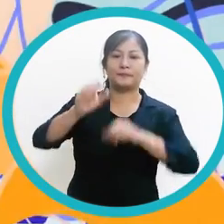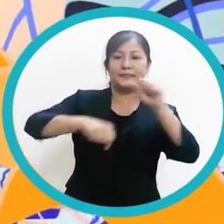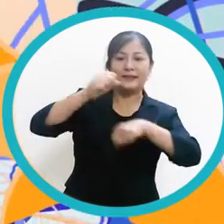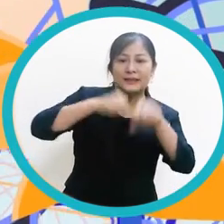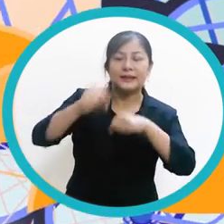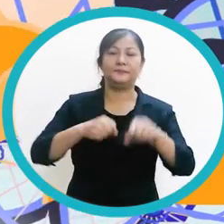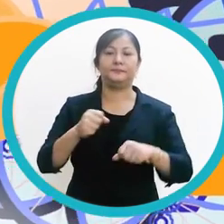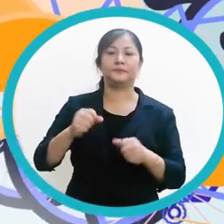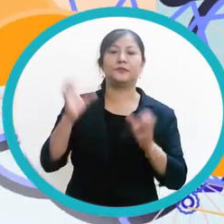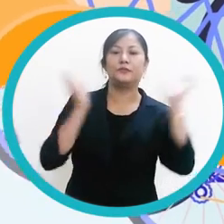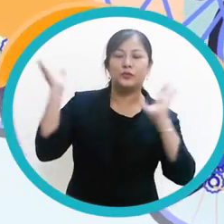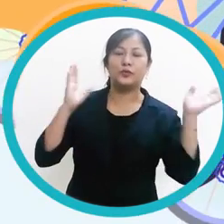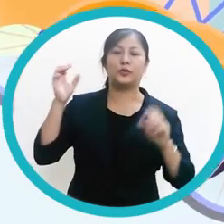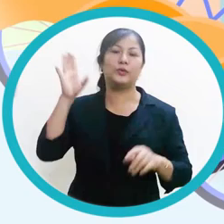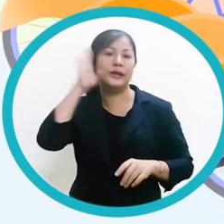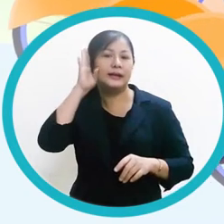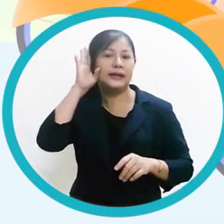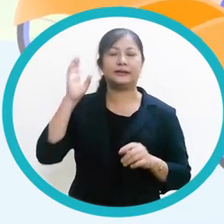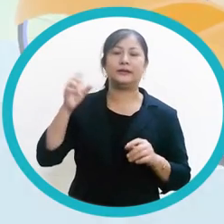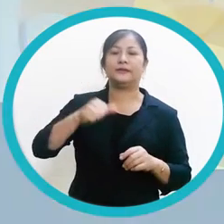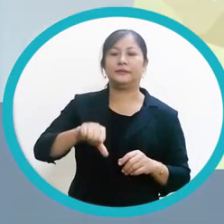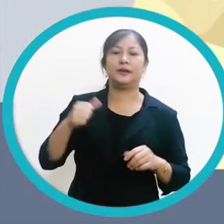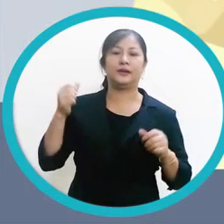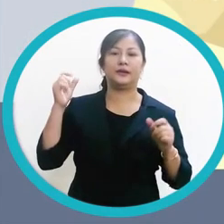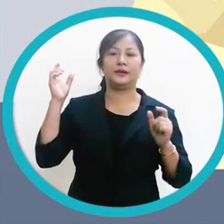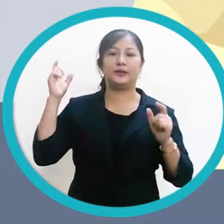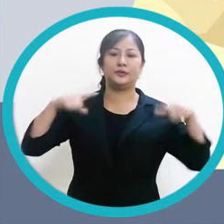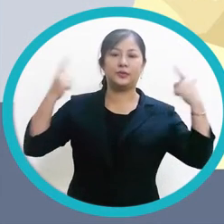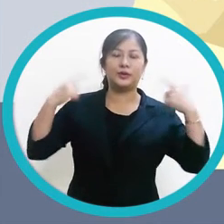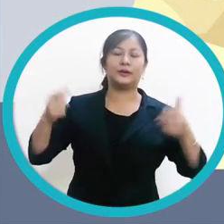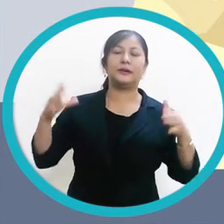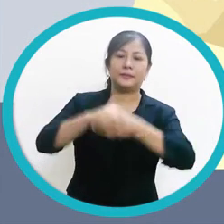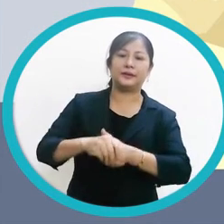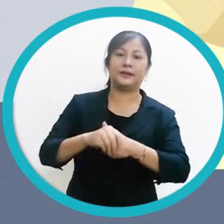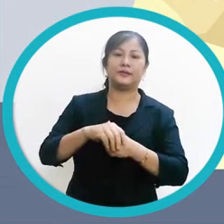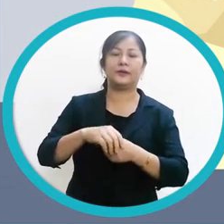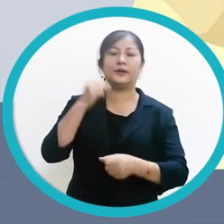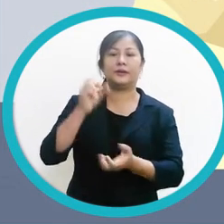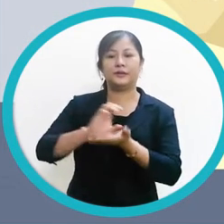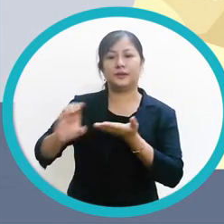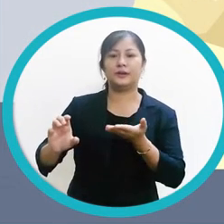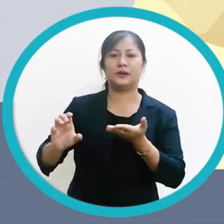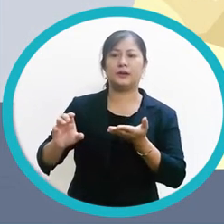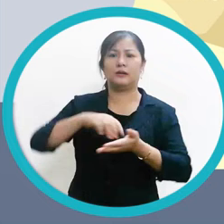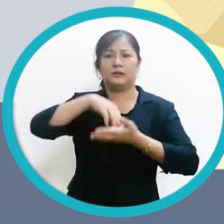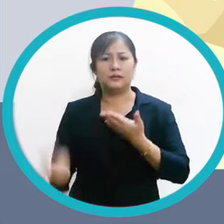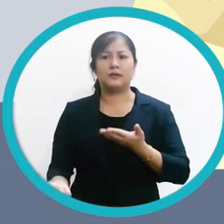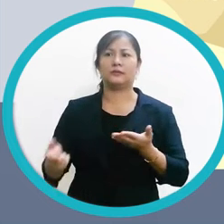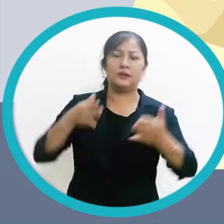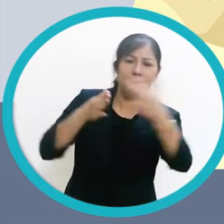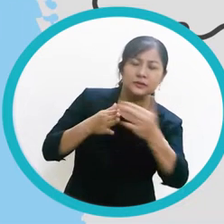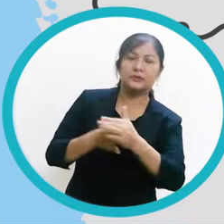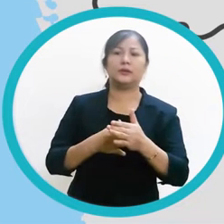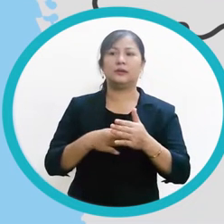các địa điểm công cộng, phục vụ người dân địa phương và du khách. Nhưng khi bắt tay vào triển khai dự án, anh rơi vào bế tắc xoay